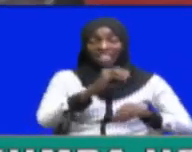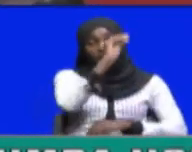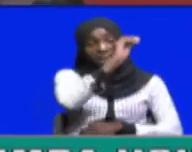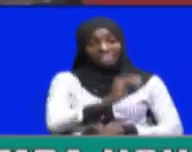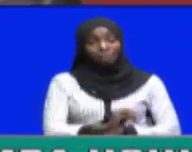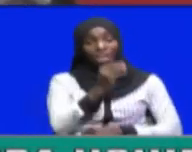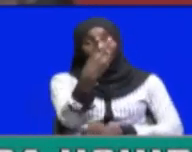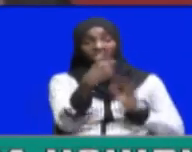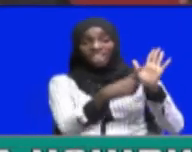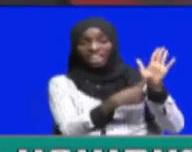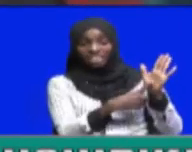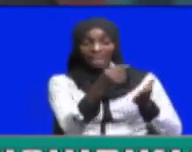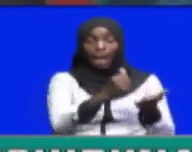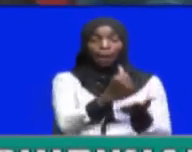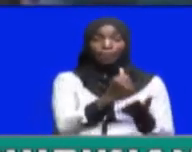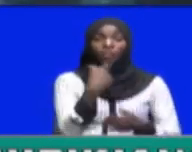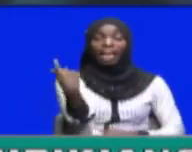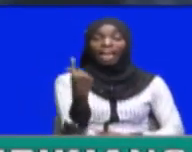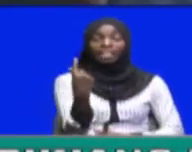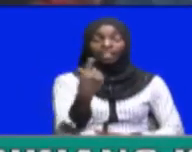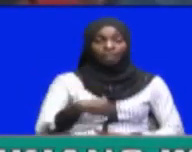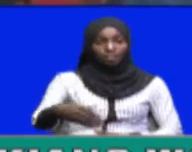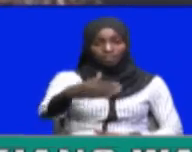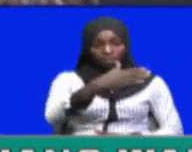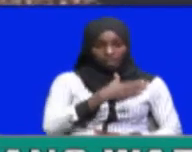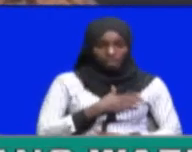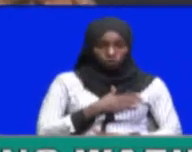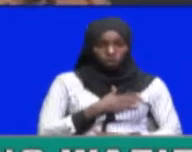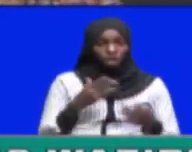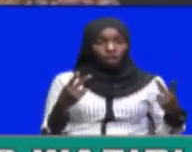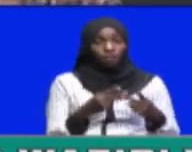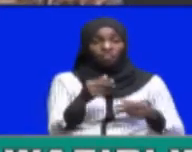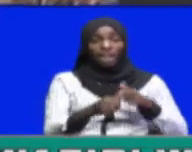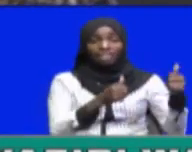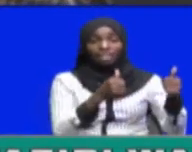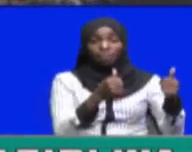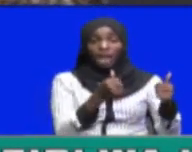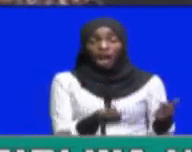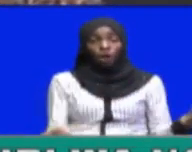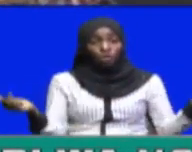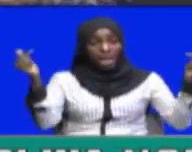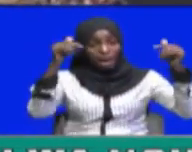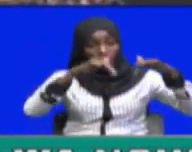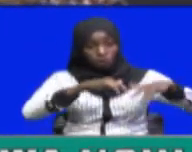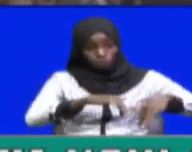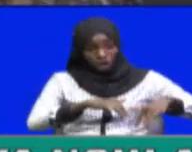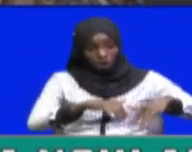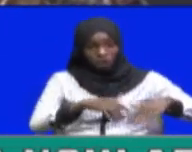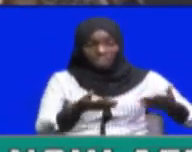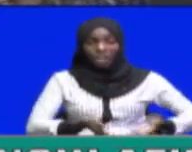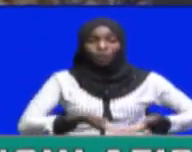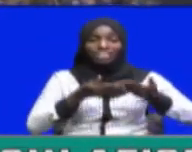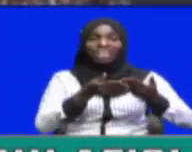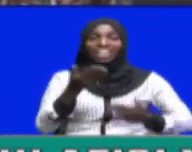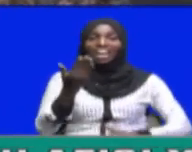zaidi ya 26 ya pato la taifa. Kwa hivyo tunategemea kwamba uwepo wao wa siku mbili hizi kuna mchango ambao utapatikana